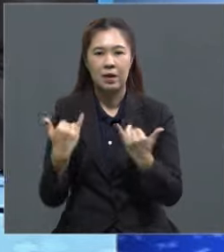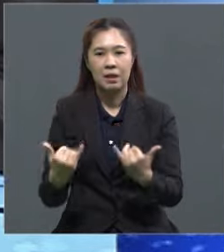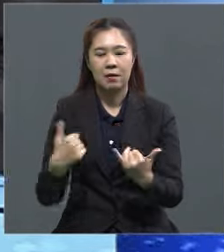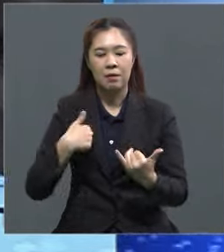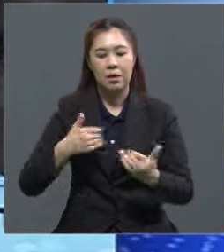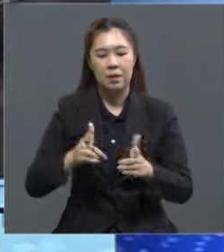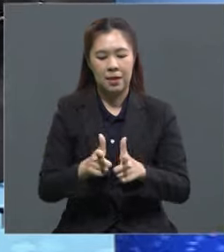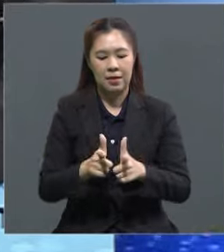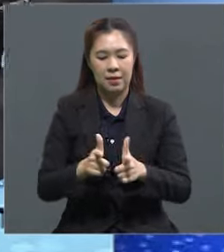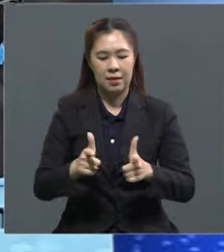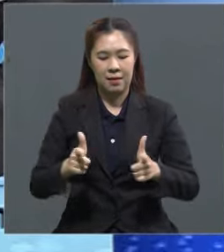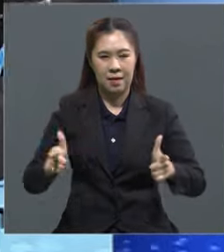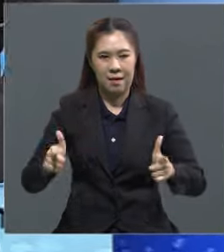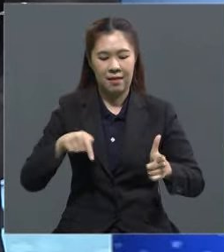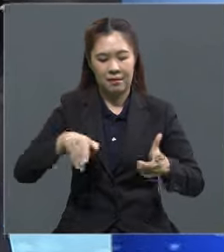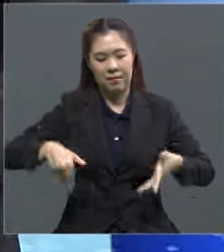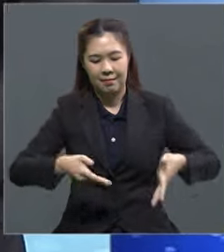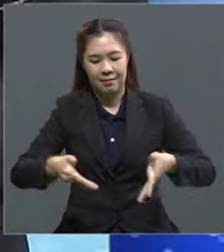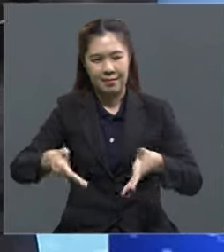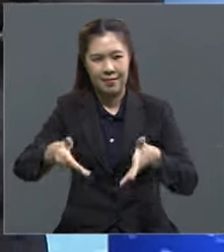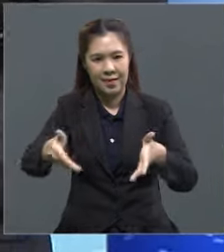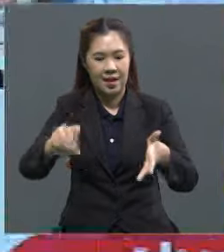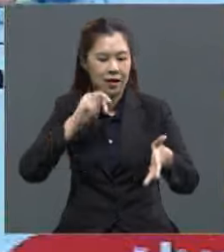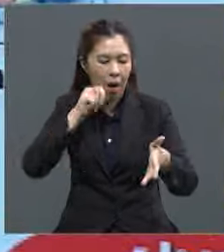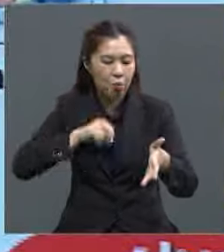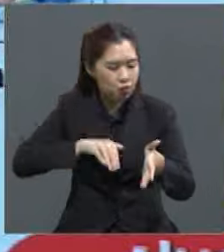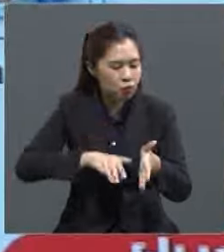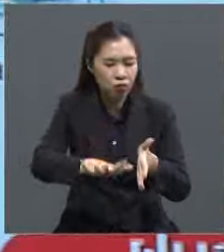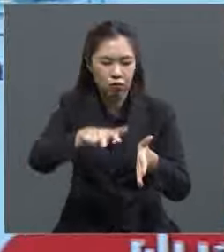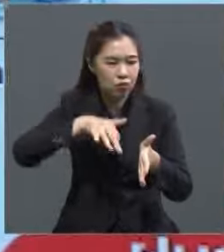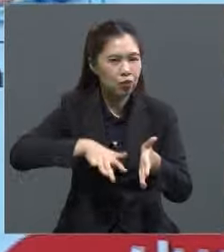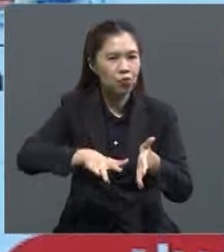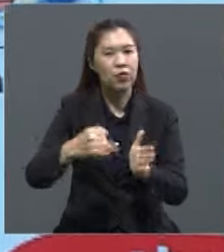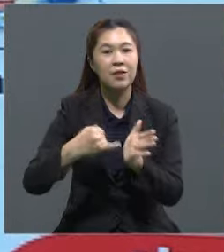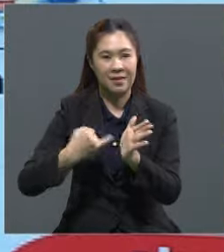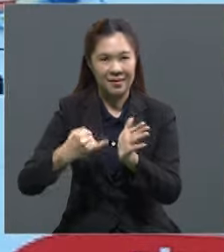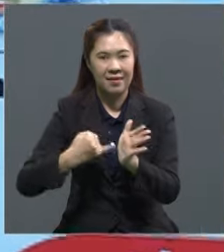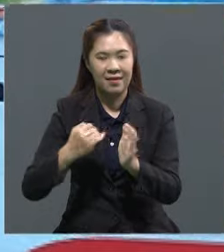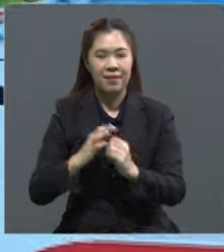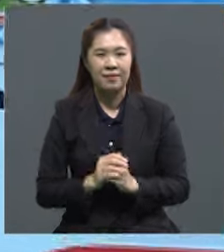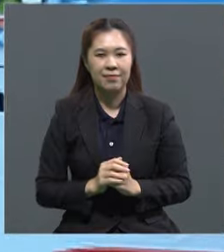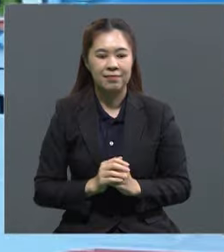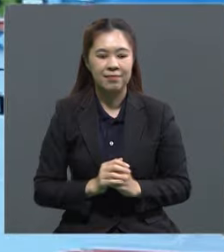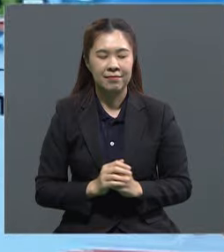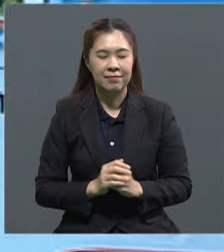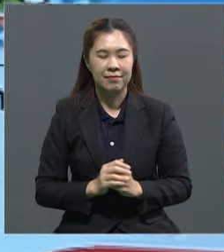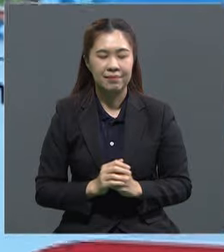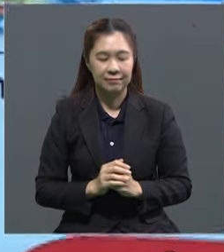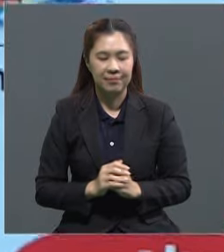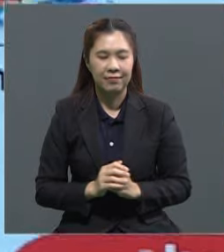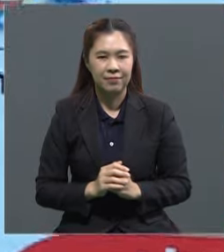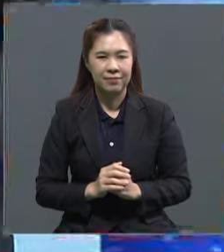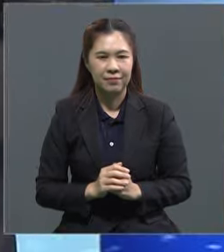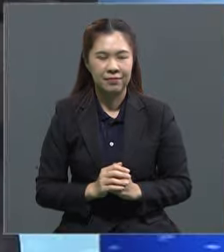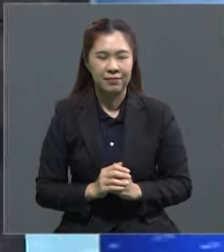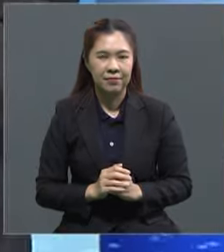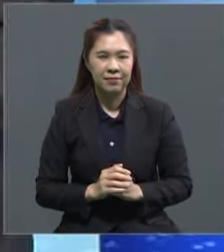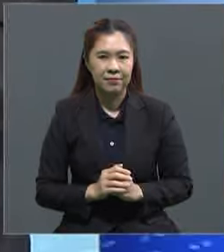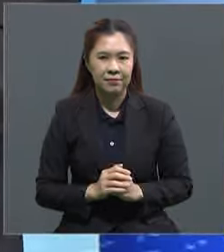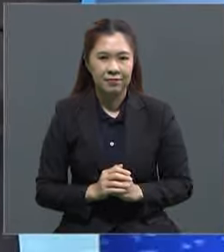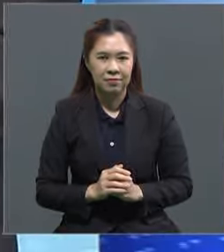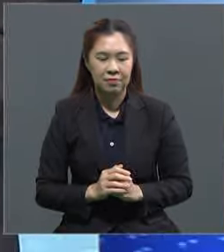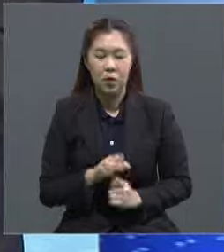ขยายในเรื่องของการที่จะเร่งระบายน้ำลงมาในลำน้ำนะครับจากพื้นที่ที่มีน้ำท่วมขังอยู่หรือกรณีที่